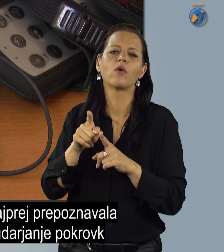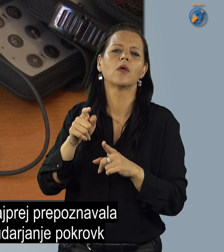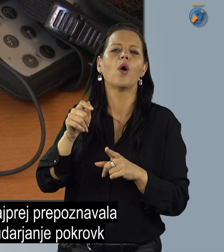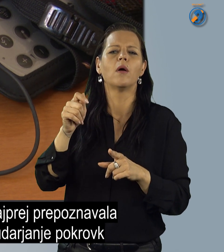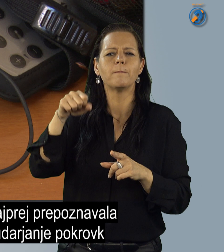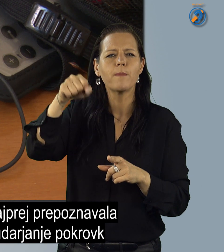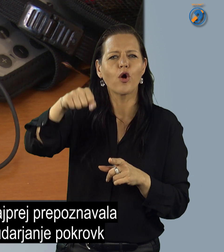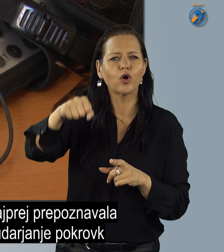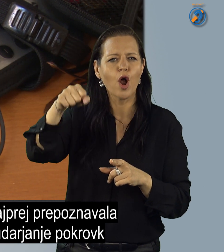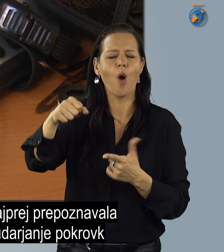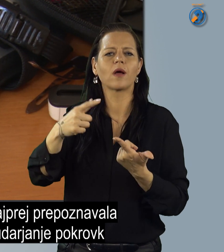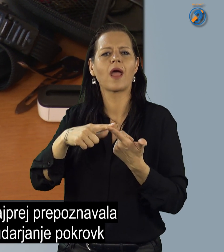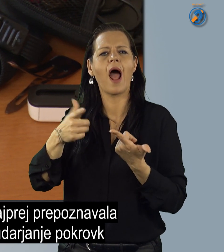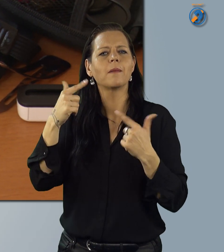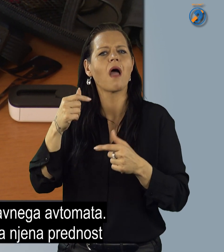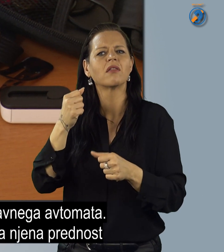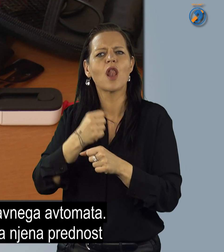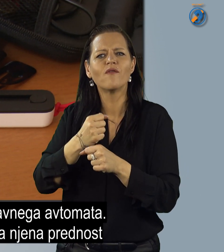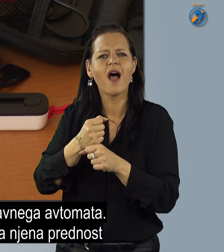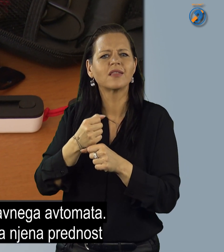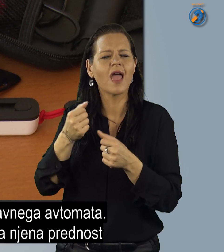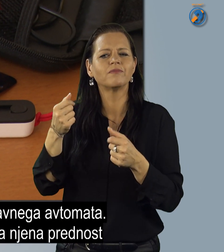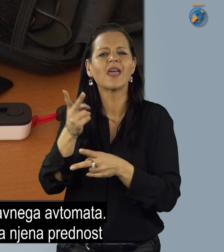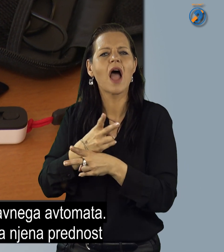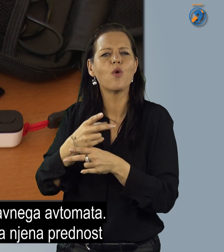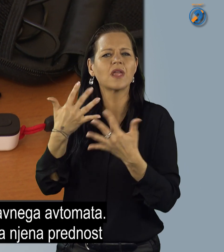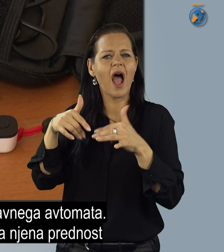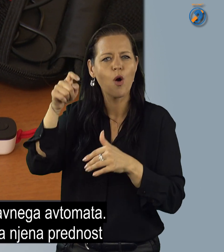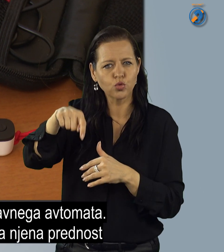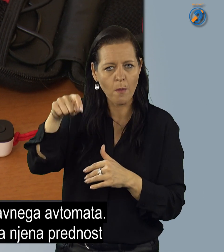ali delovanje kavnega avtomata.